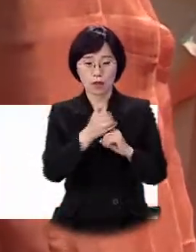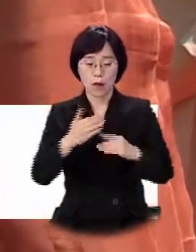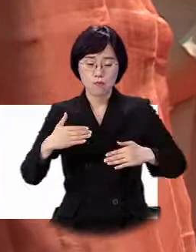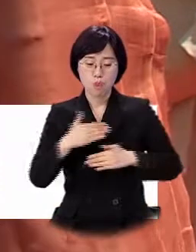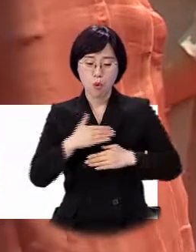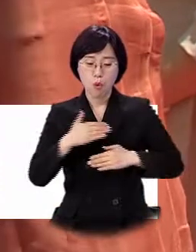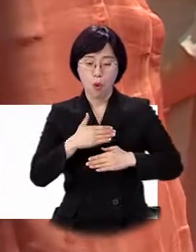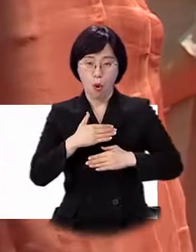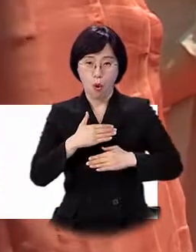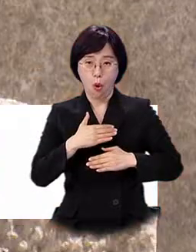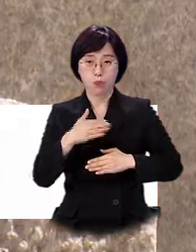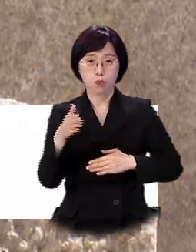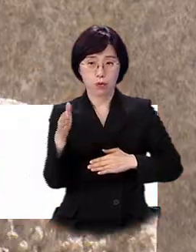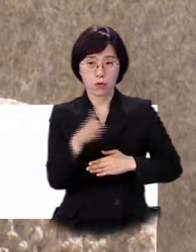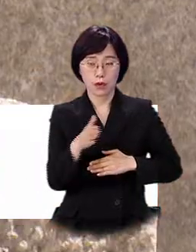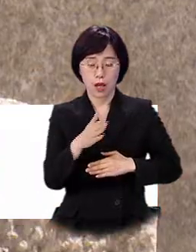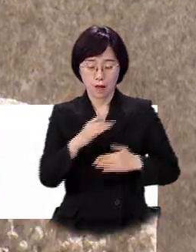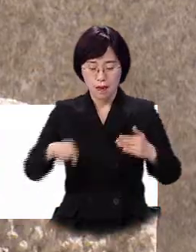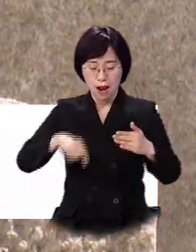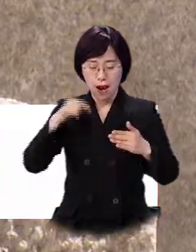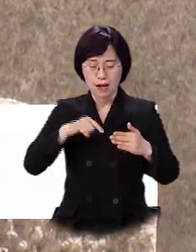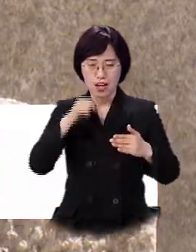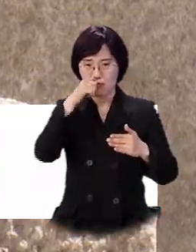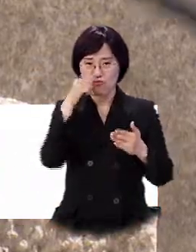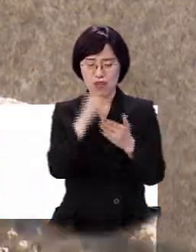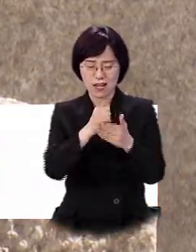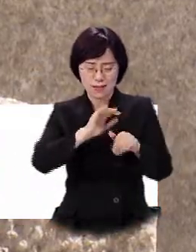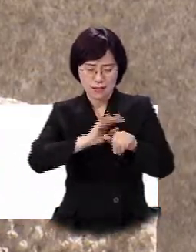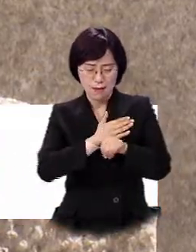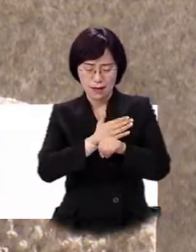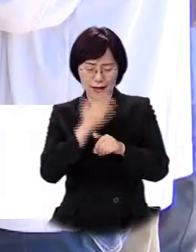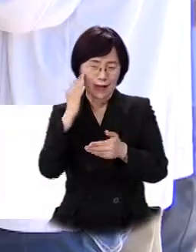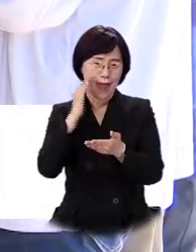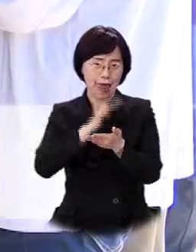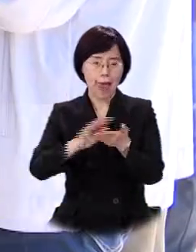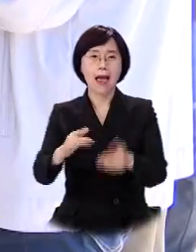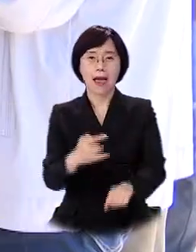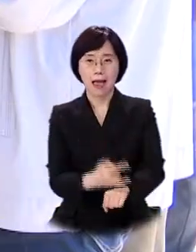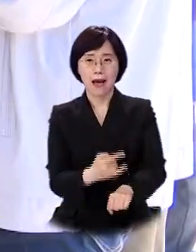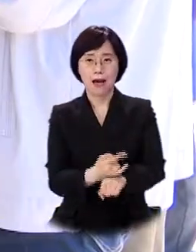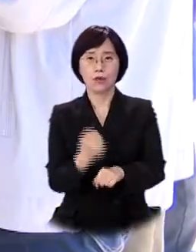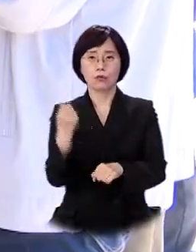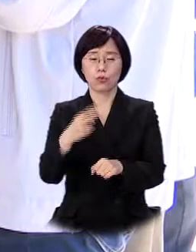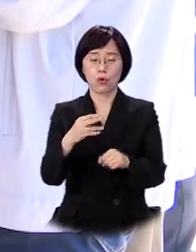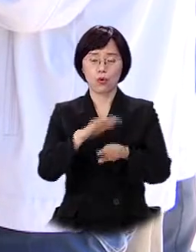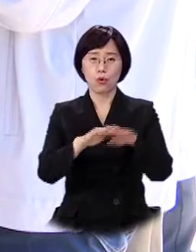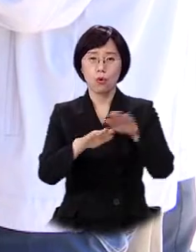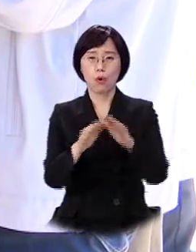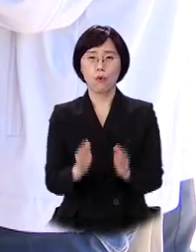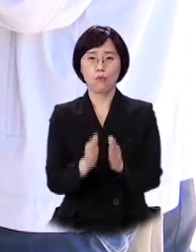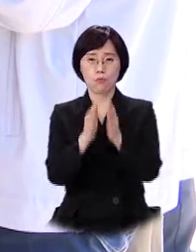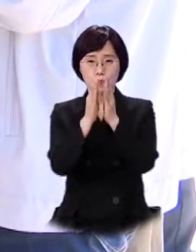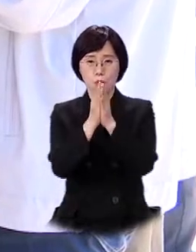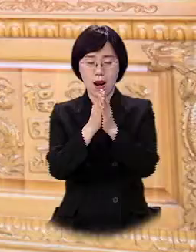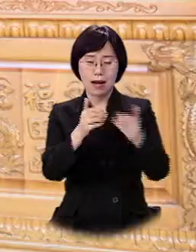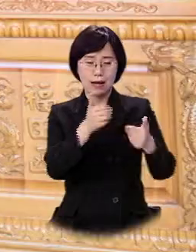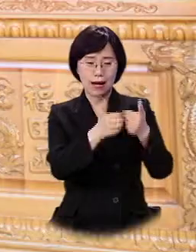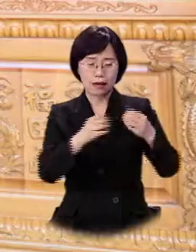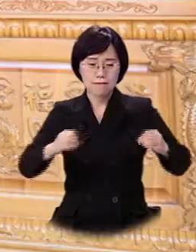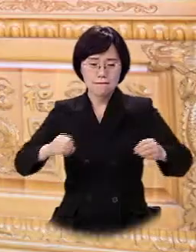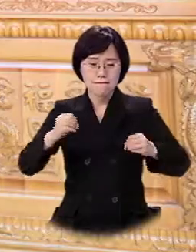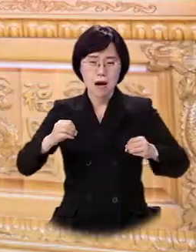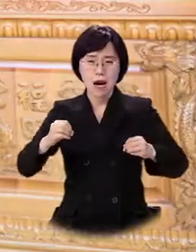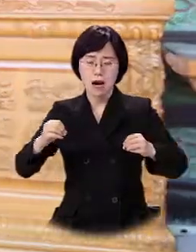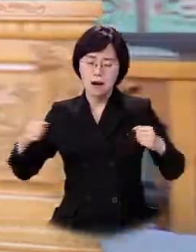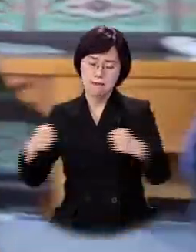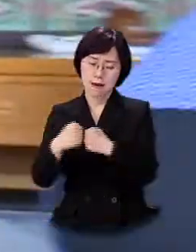목욕시키는 관불의식을 하면서 내면에 가득한 죄업과 번뇌를 씻어냅니다. 그리고 두 손 모아 여전히 갈등과 반목,